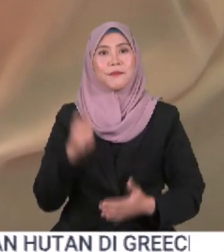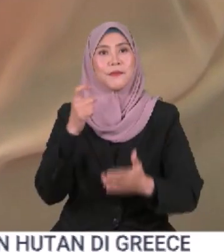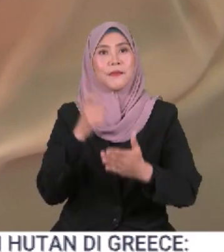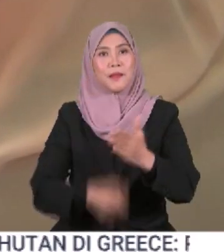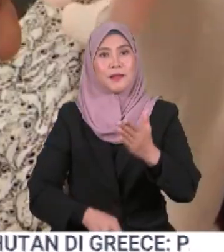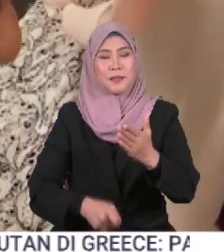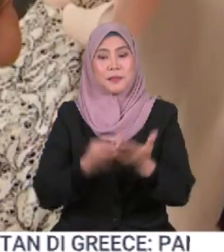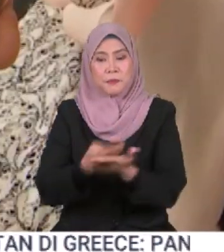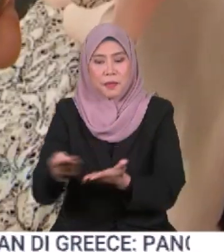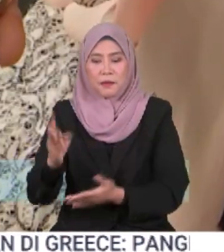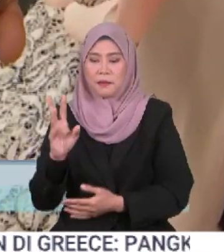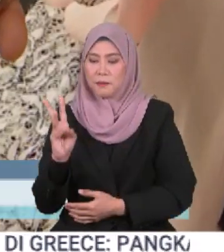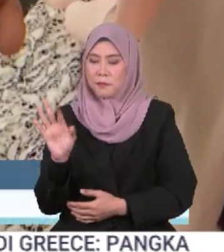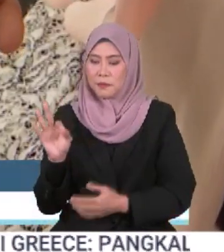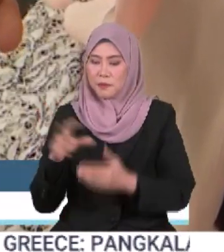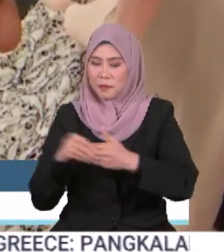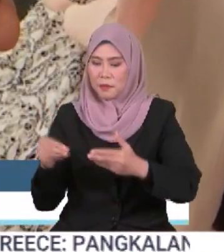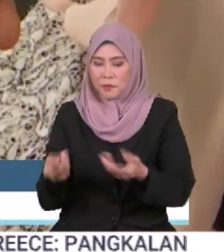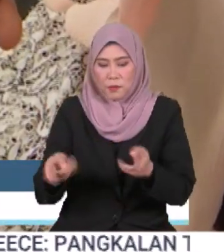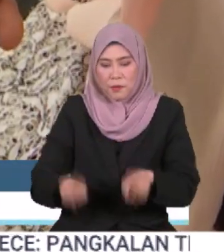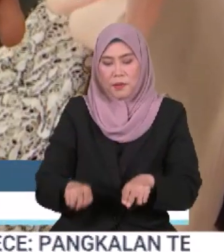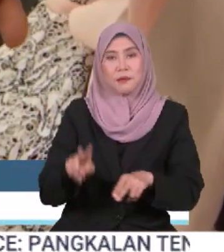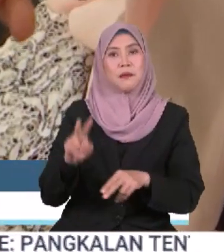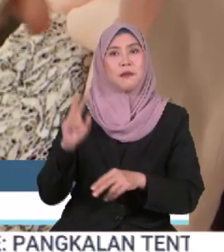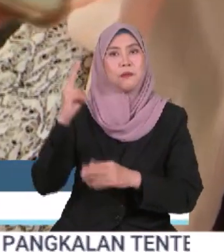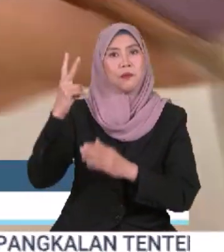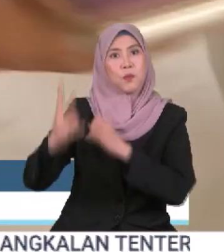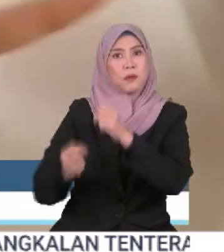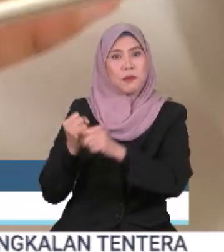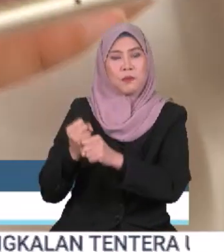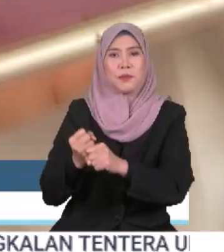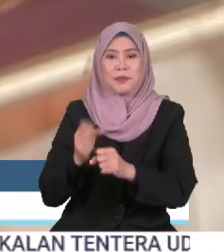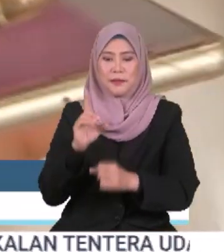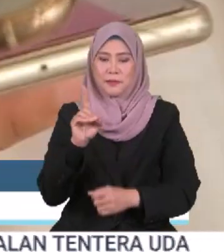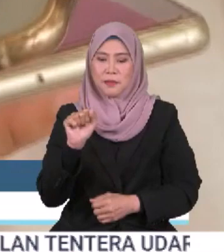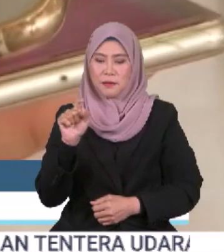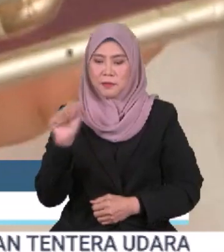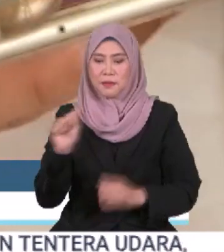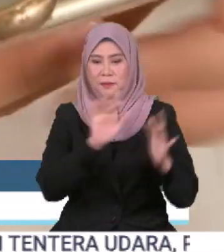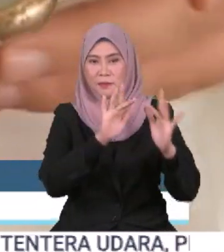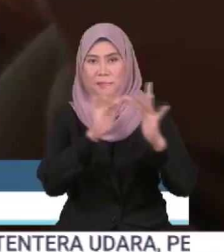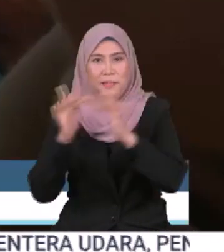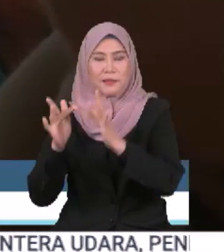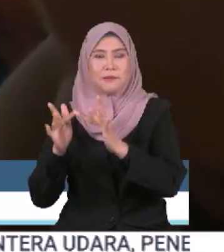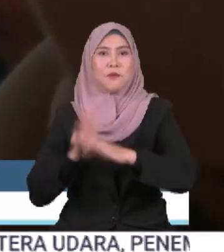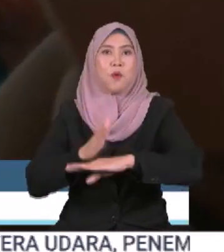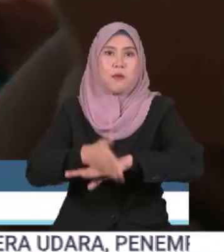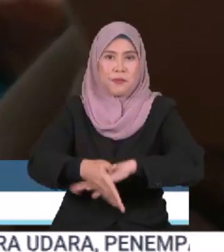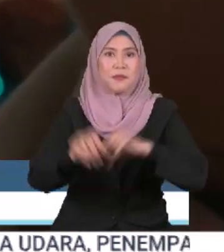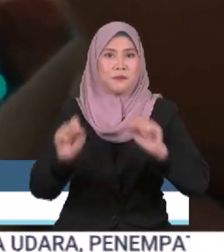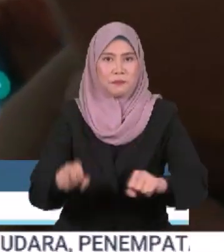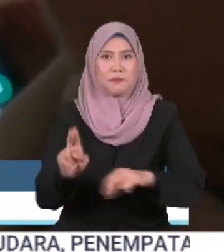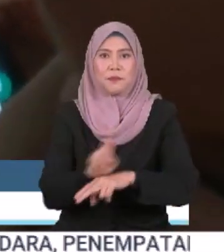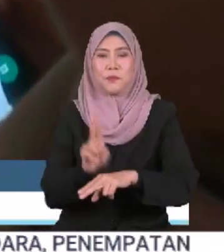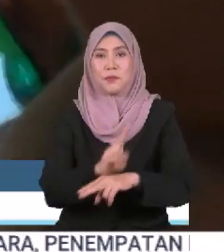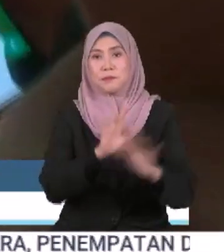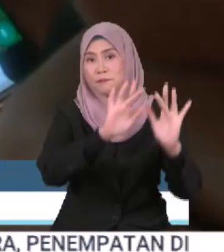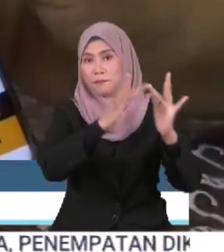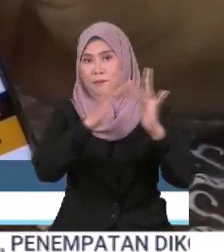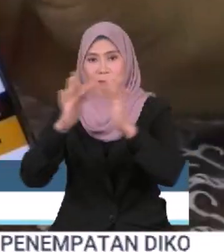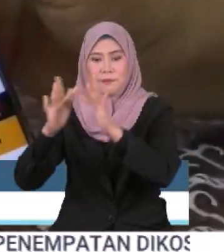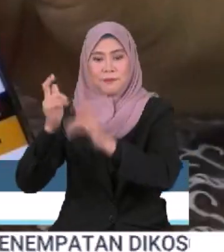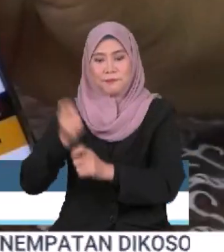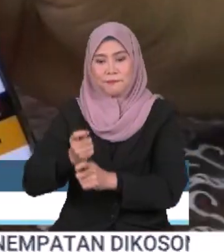Harga langganan RM69 untuk kontrak 24 bulan dengan data internet tanpa had, pakej ramah jalur lebar